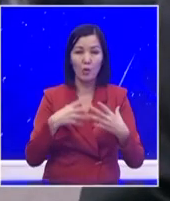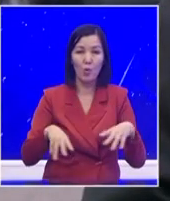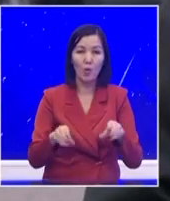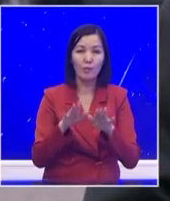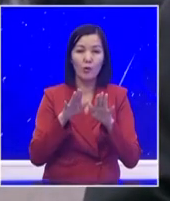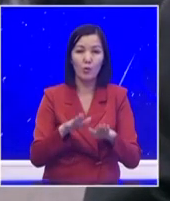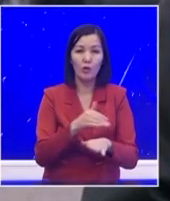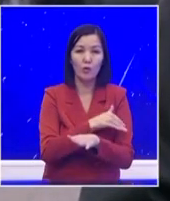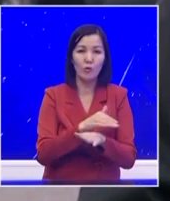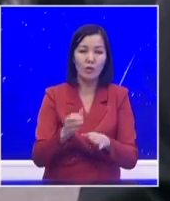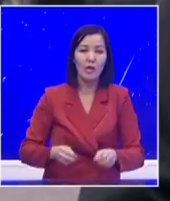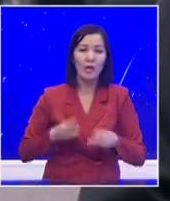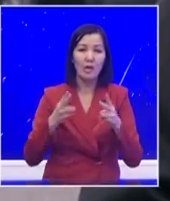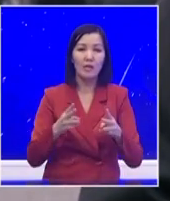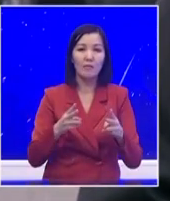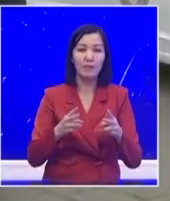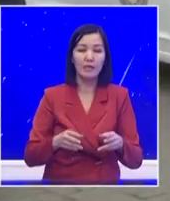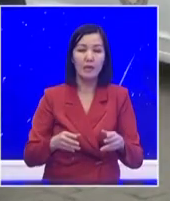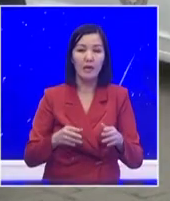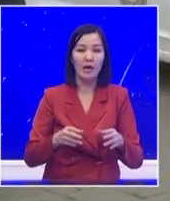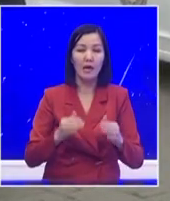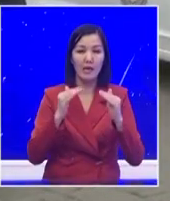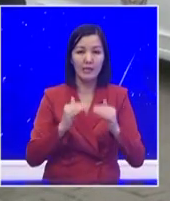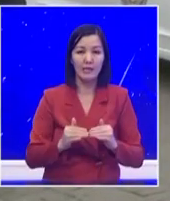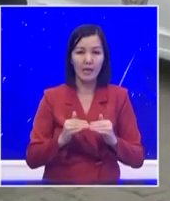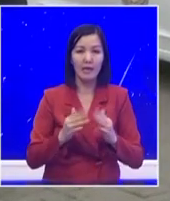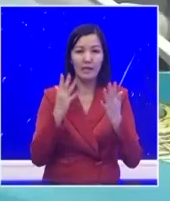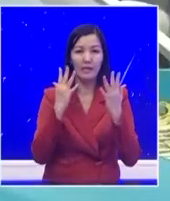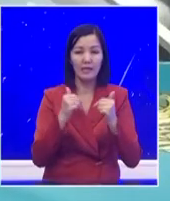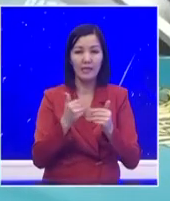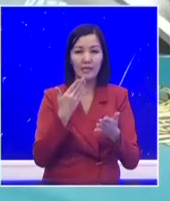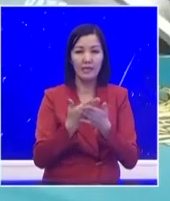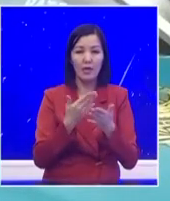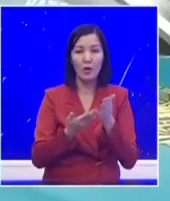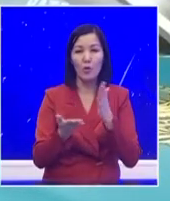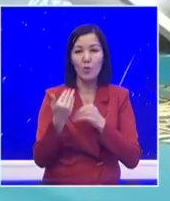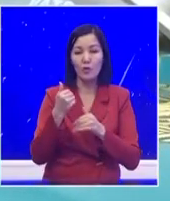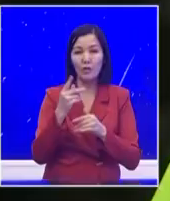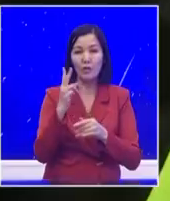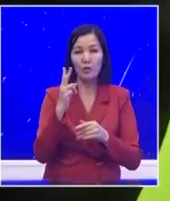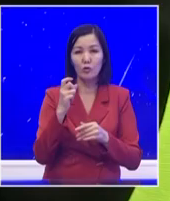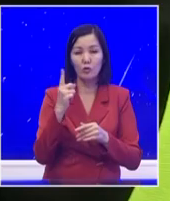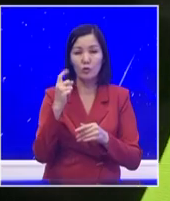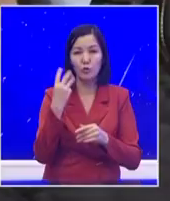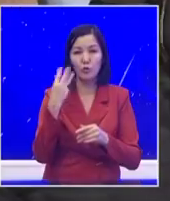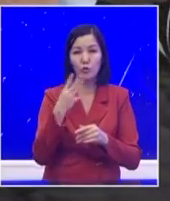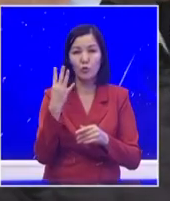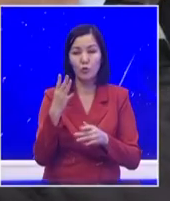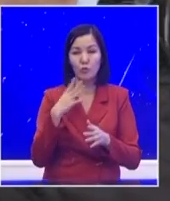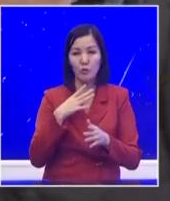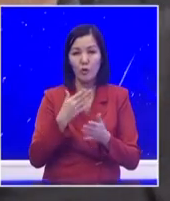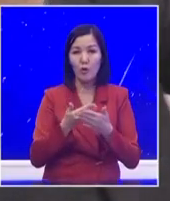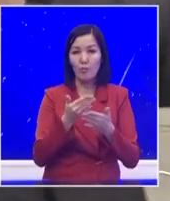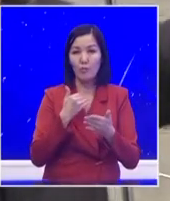орындарда және көшелерде қылмыс айтарлықтай азайған. Оған статистика дәлел. Өткен айда 134 жағдай анықталған. Бұл бұрынғы